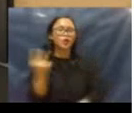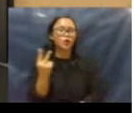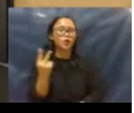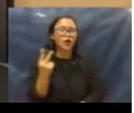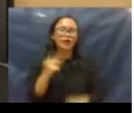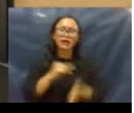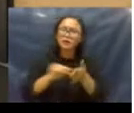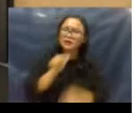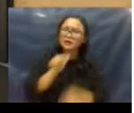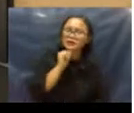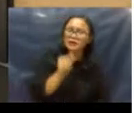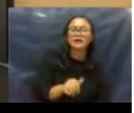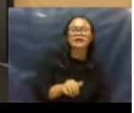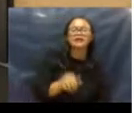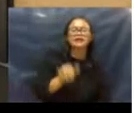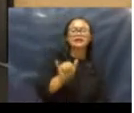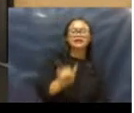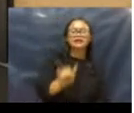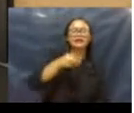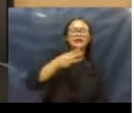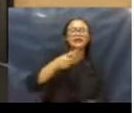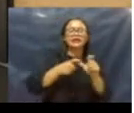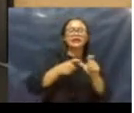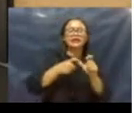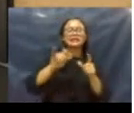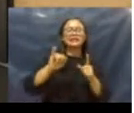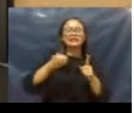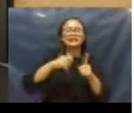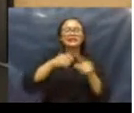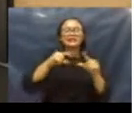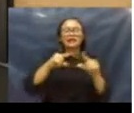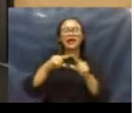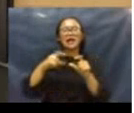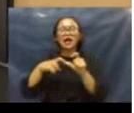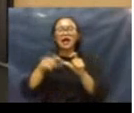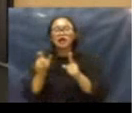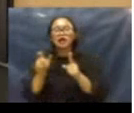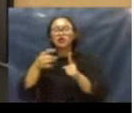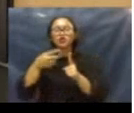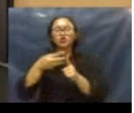Ibu Yesika Subroto. Selamat Ibu Yesika Subroto.